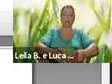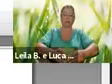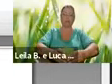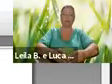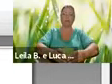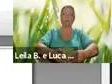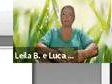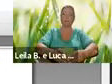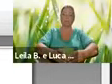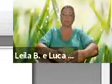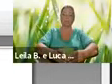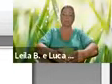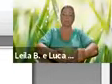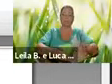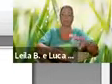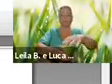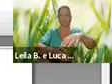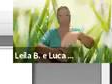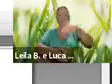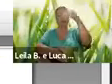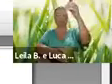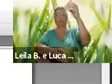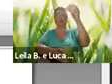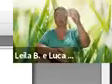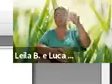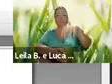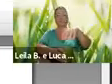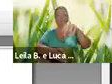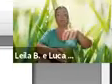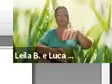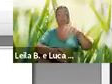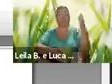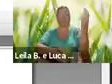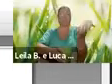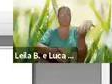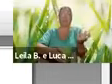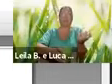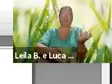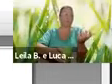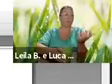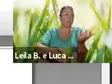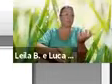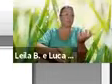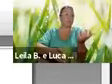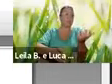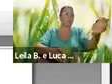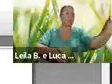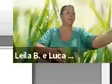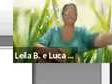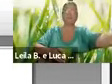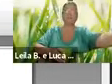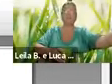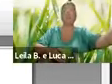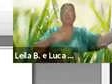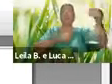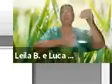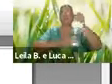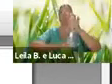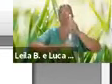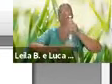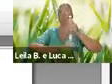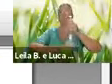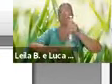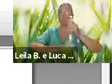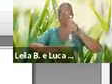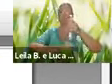congeliamo l'acqua, no? Dopo se prendiamo il ghiaccio che sta dentro qua, c'era la forma del bicchiere. Se invece